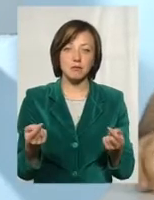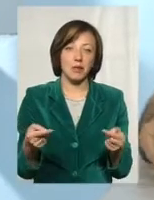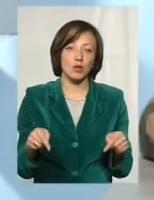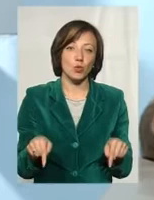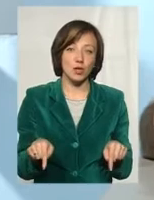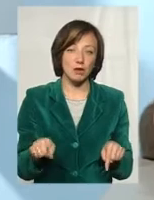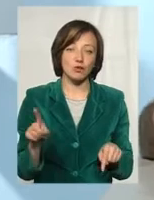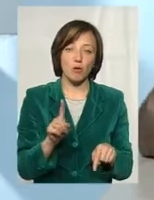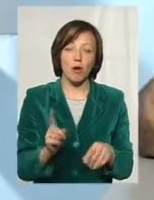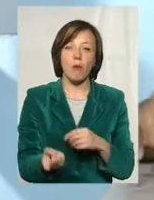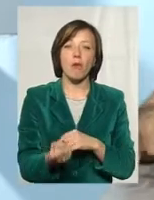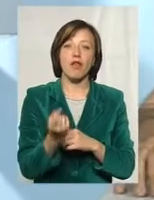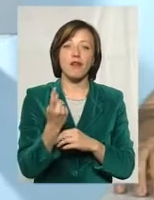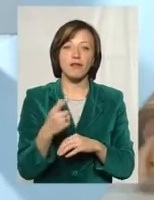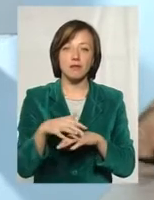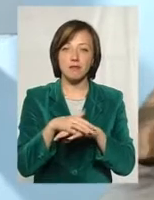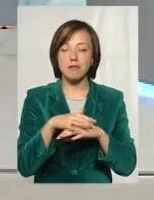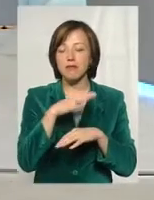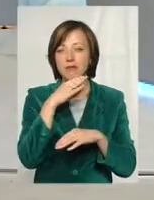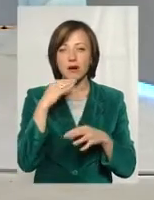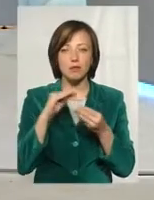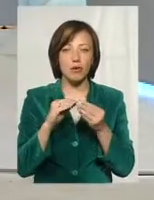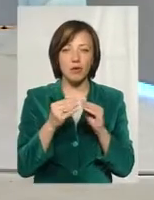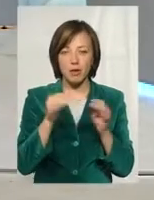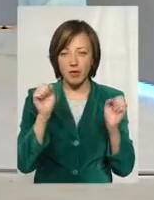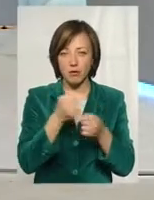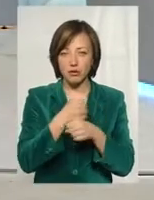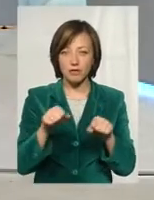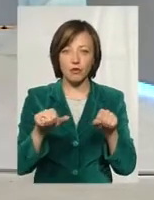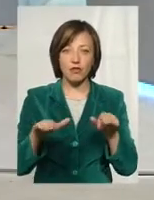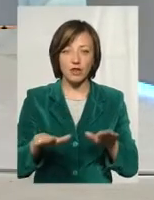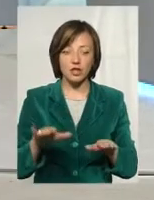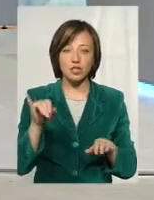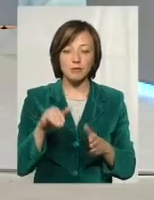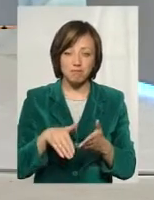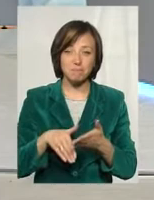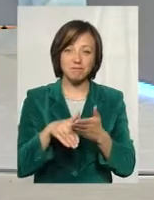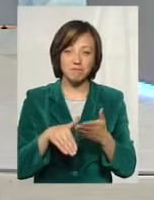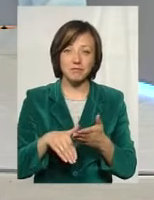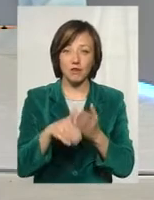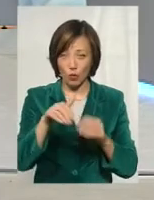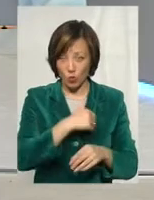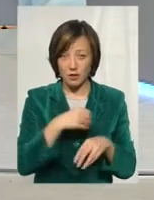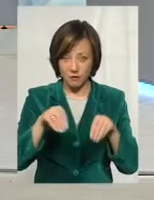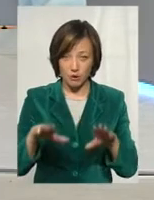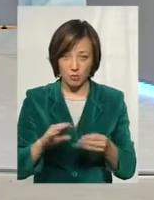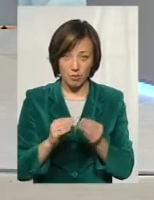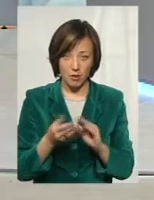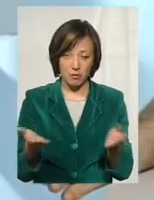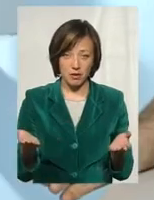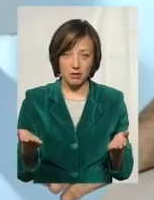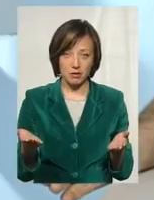збанкрутів, щоб появилася маса проблем, які не вирішуються, і підштовхують, що ви хочете вирішити ці проблеми?